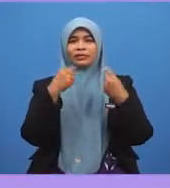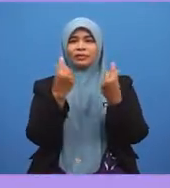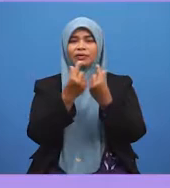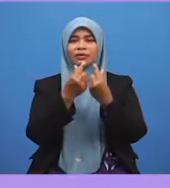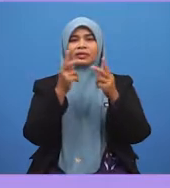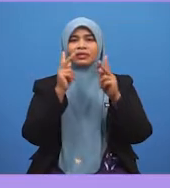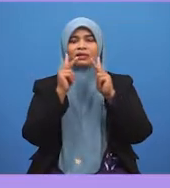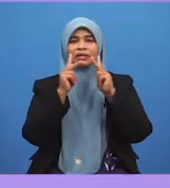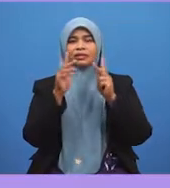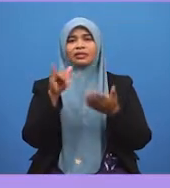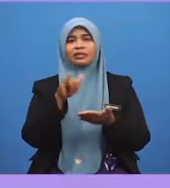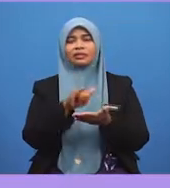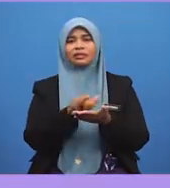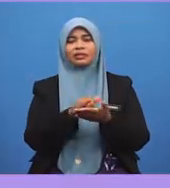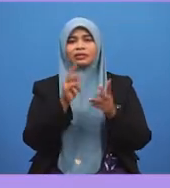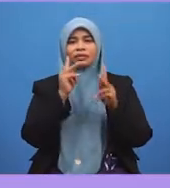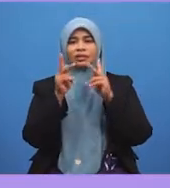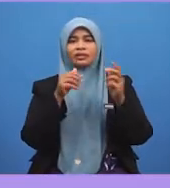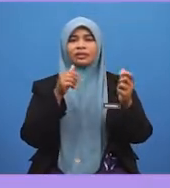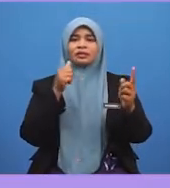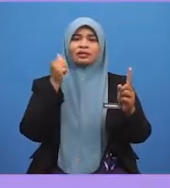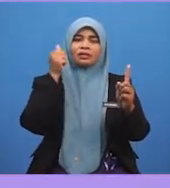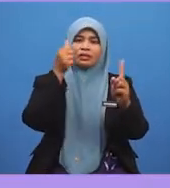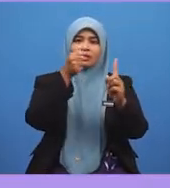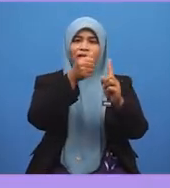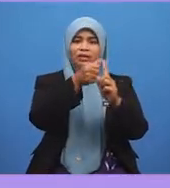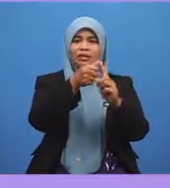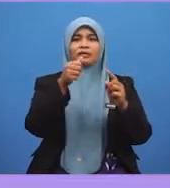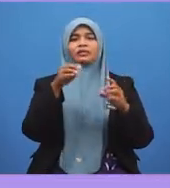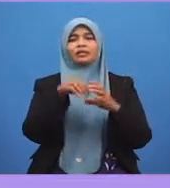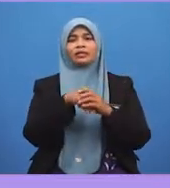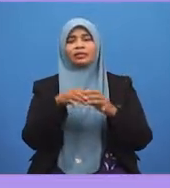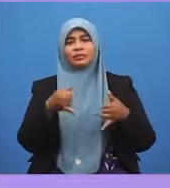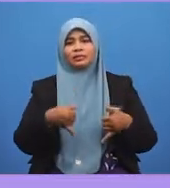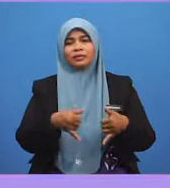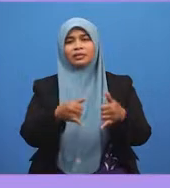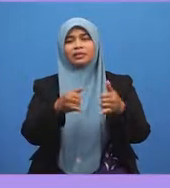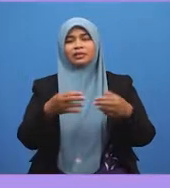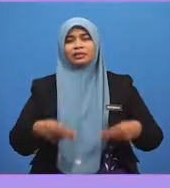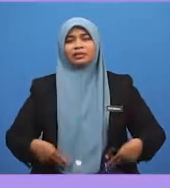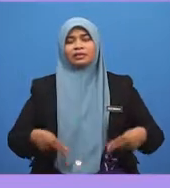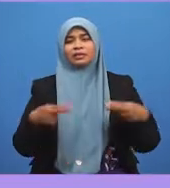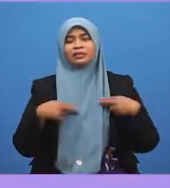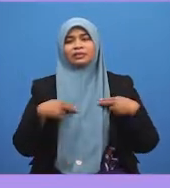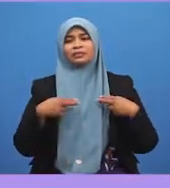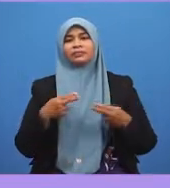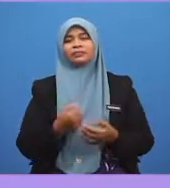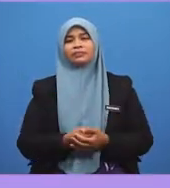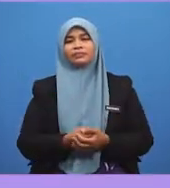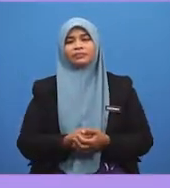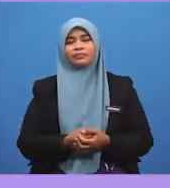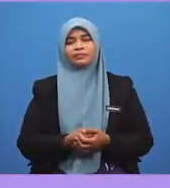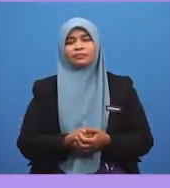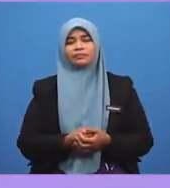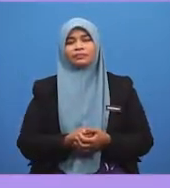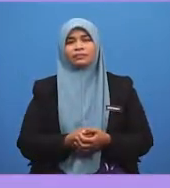kata iaitu kata arah dalam menjalani aktiviti seharian kita.